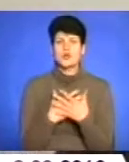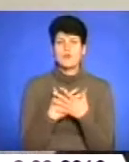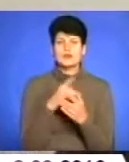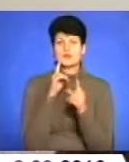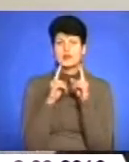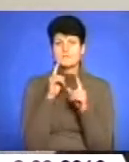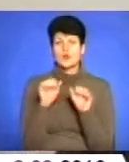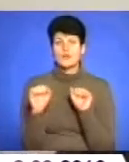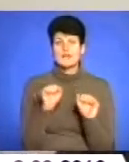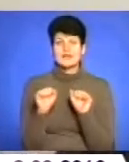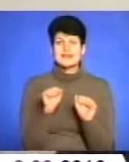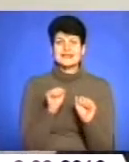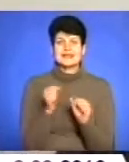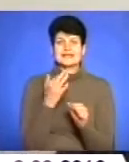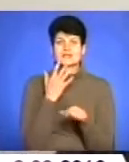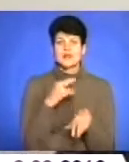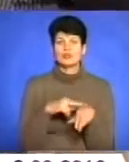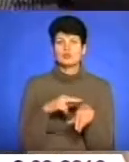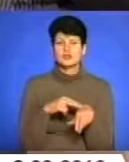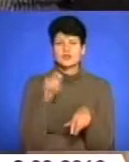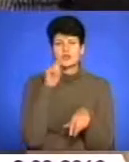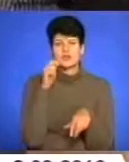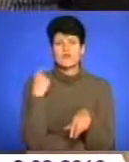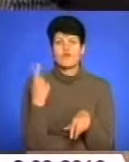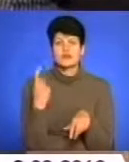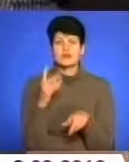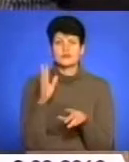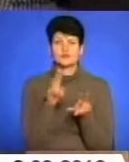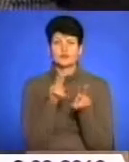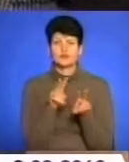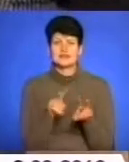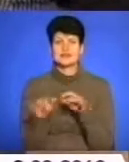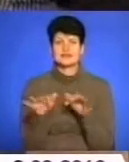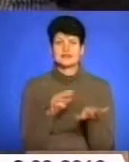управлінні Національної поліції України в області, яка слідкуватиме за діями правоохоронців.